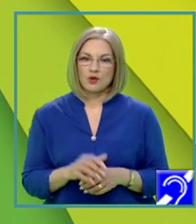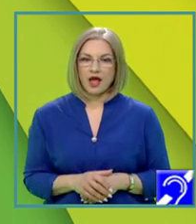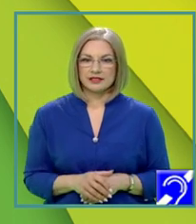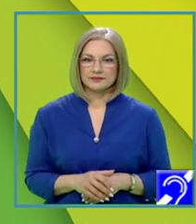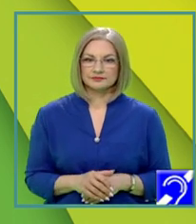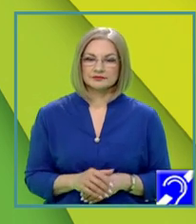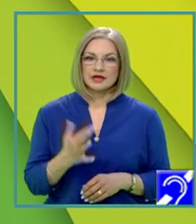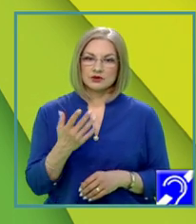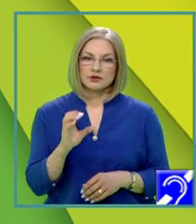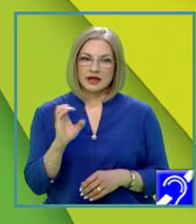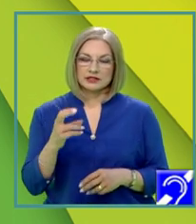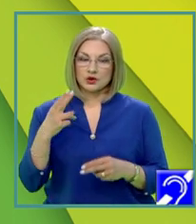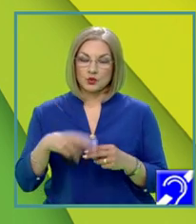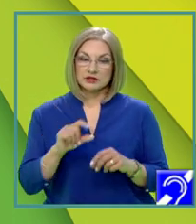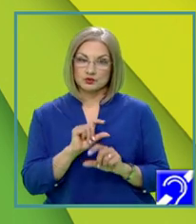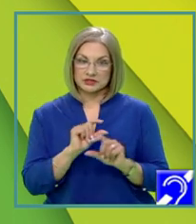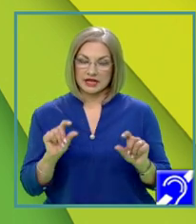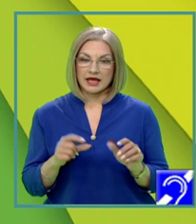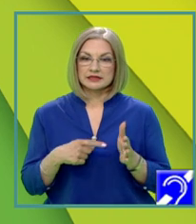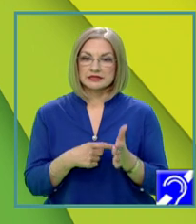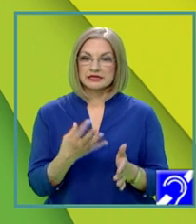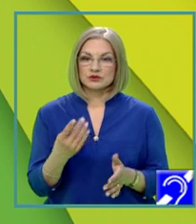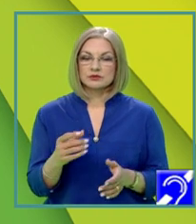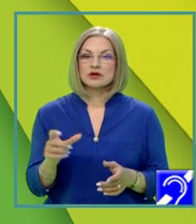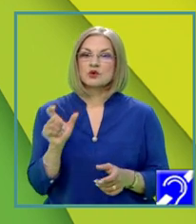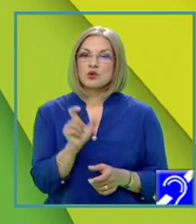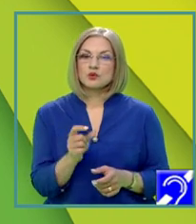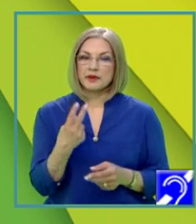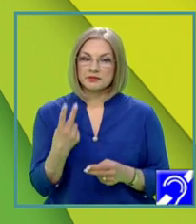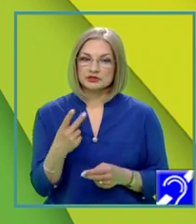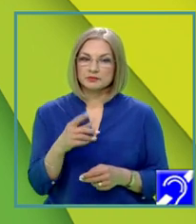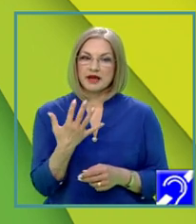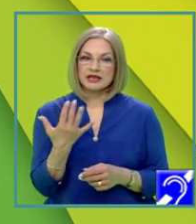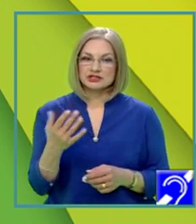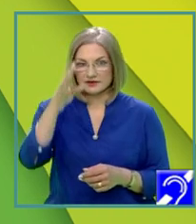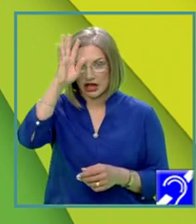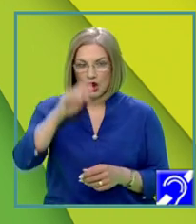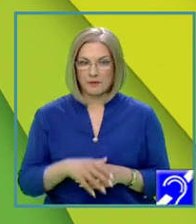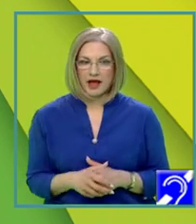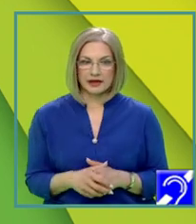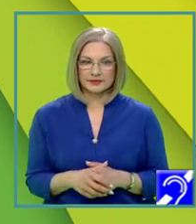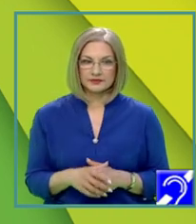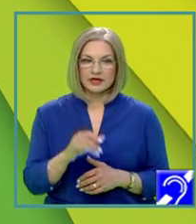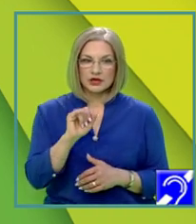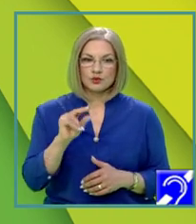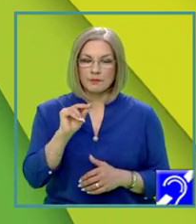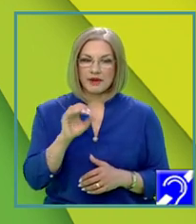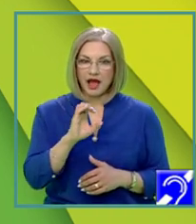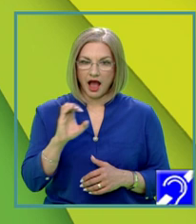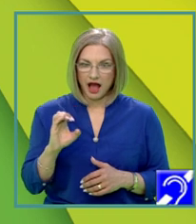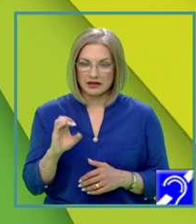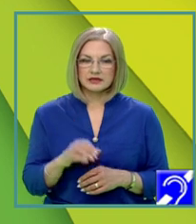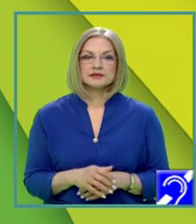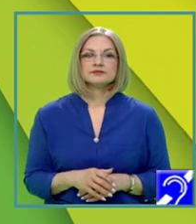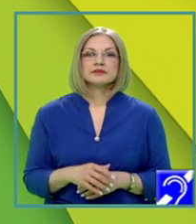numărul de electroni de pe ultimul strat Indică numărul grupei principale în cifre romane eu Pack adică Uniunea Internațională de chimie